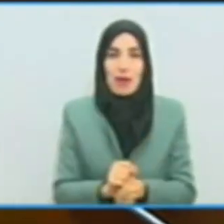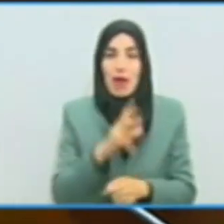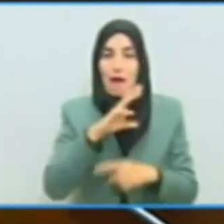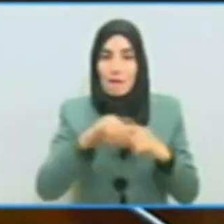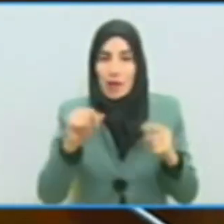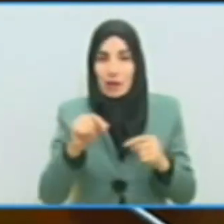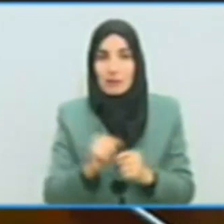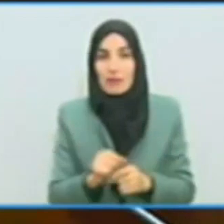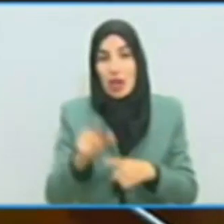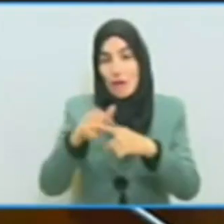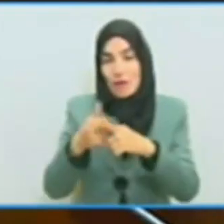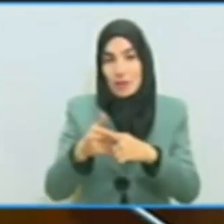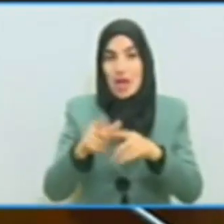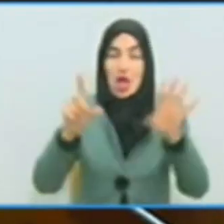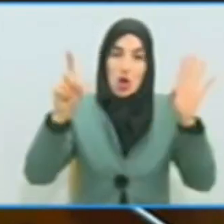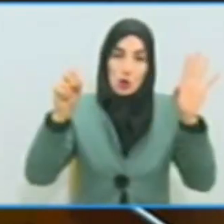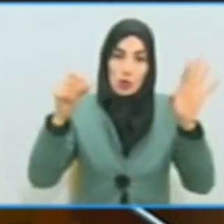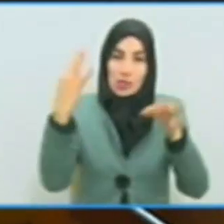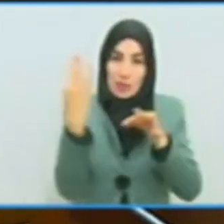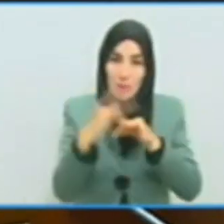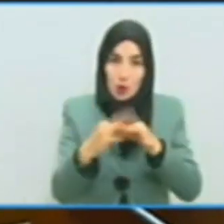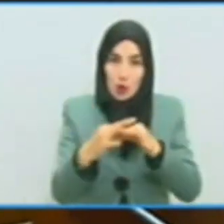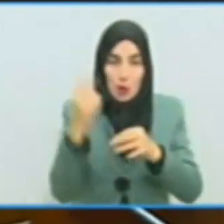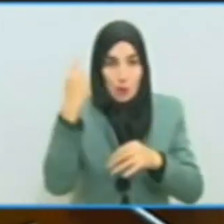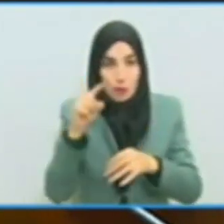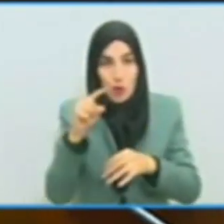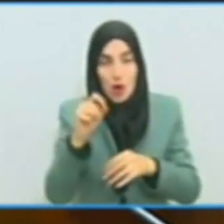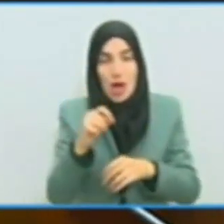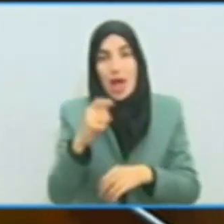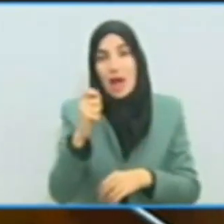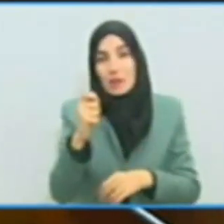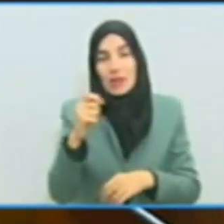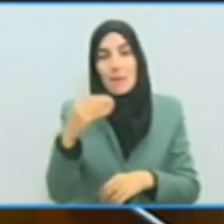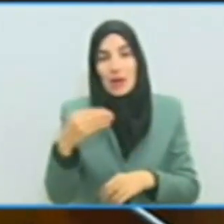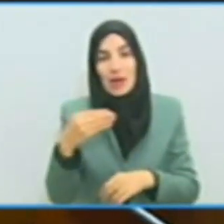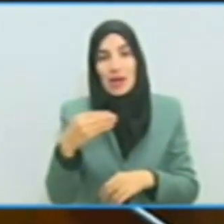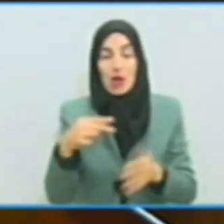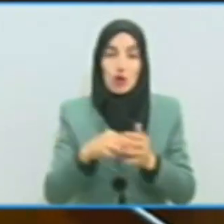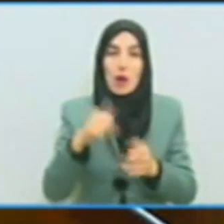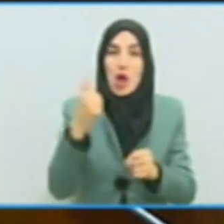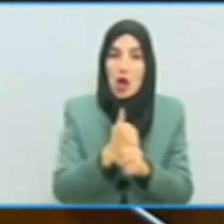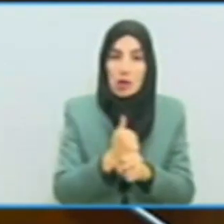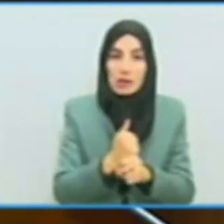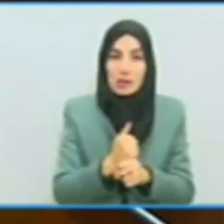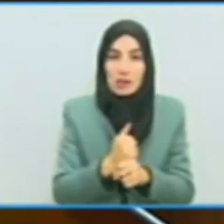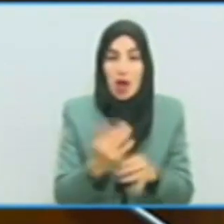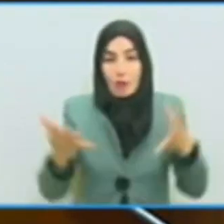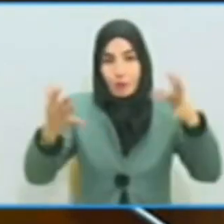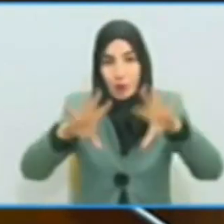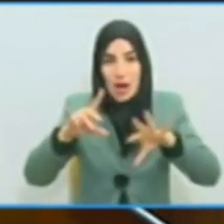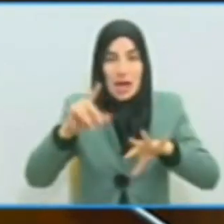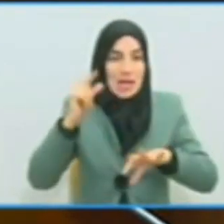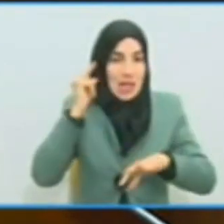إنجاز فيلم وثائقي لمدة 70 دقيقة حول الشيخ عبد الكريم المغيلي سنة 2011 في إطار تظاهرة تلمسان